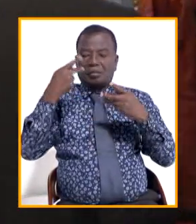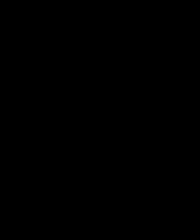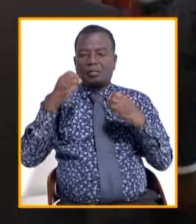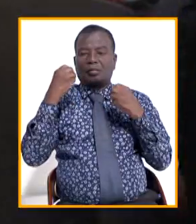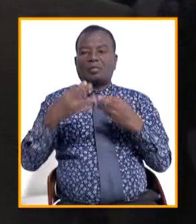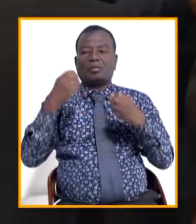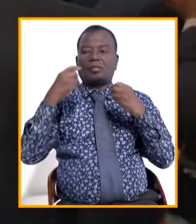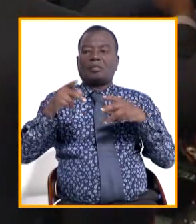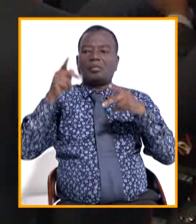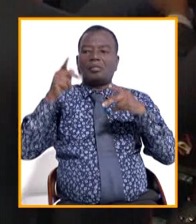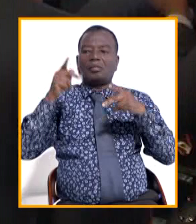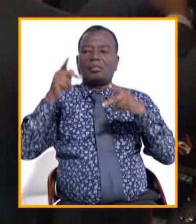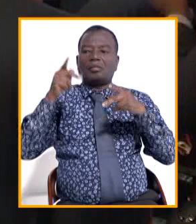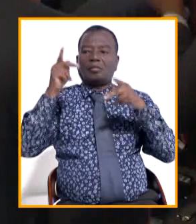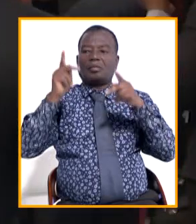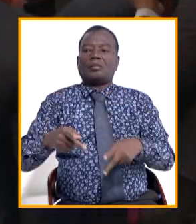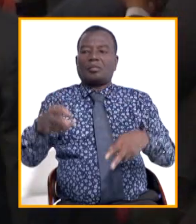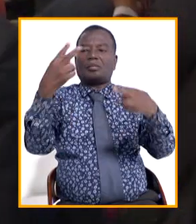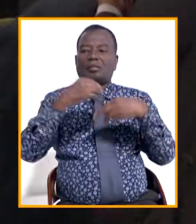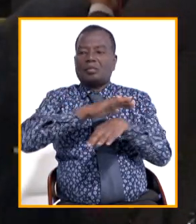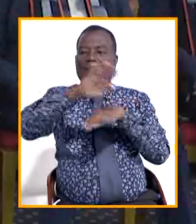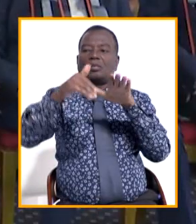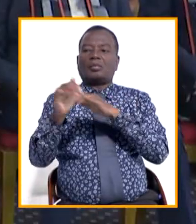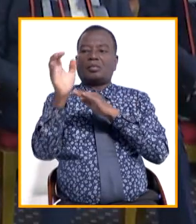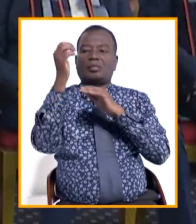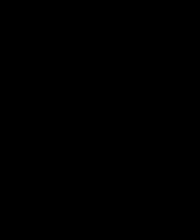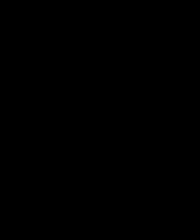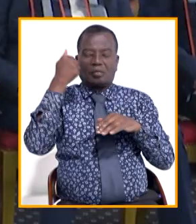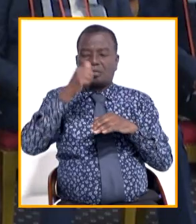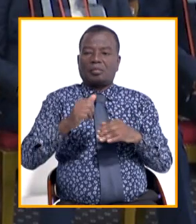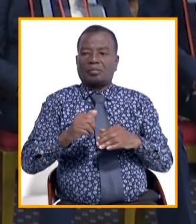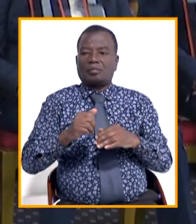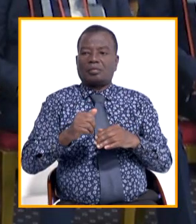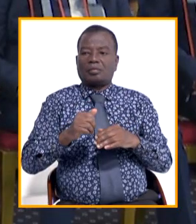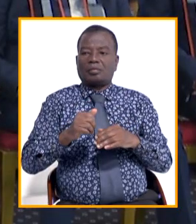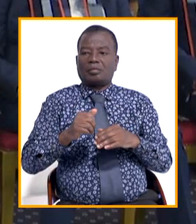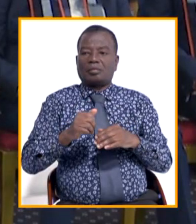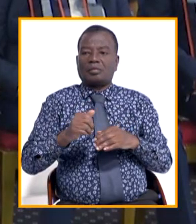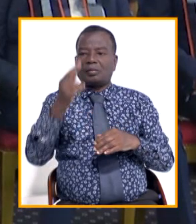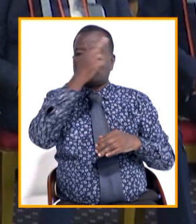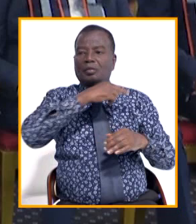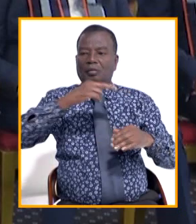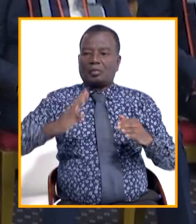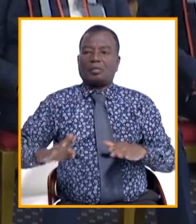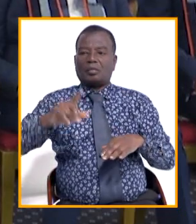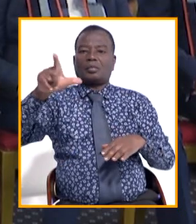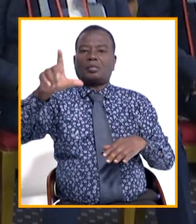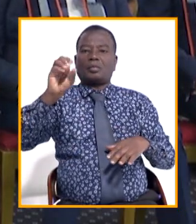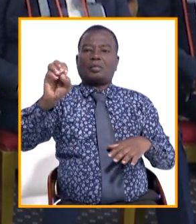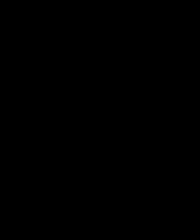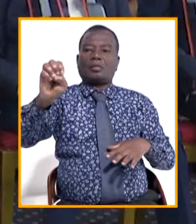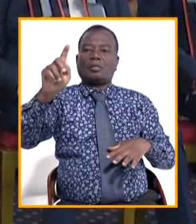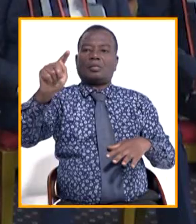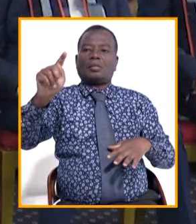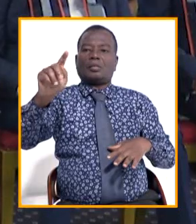hautes personnalités venues de toute l'Afrique, Sa Majesté le roi du Lesotho, champion de